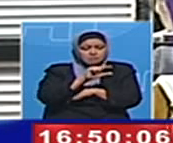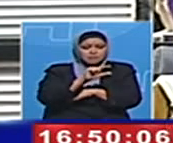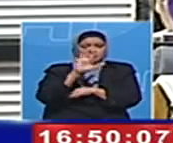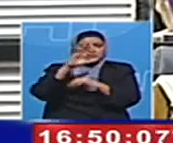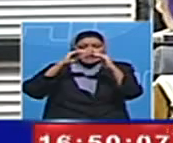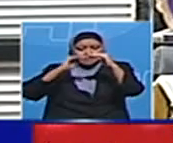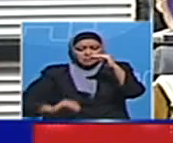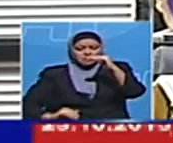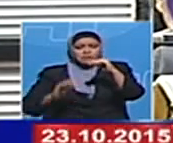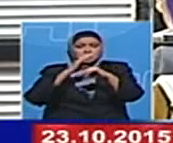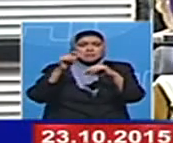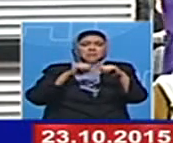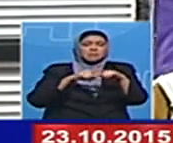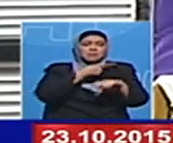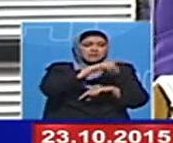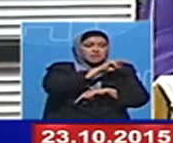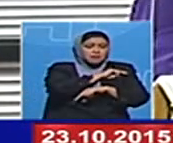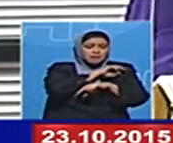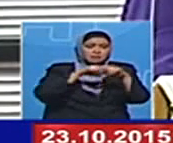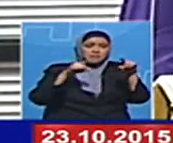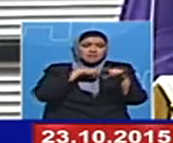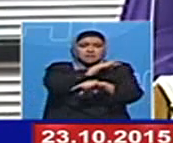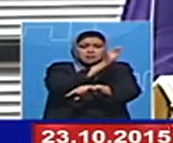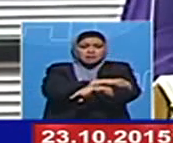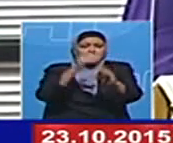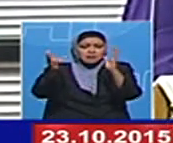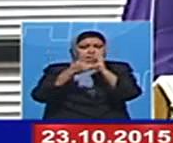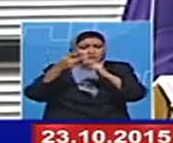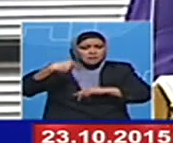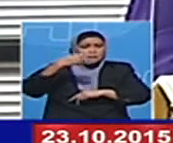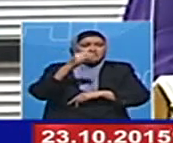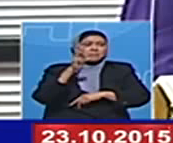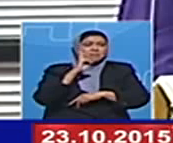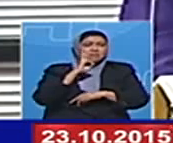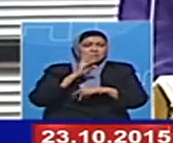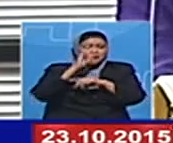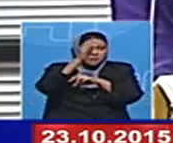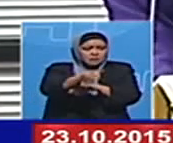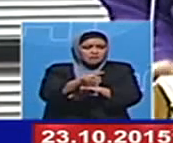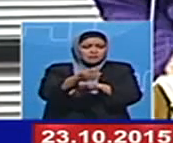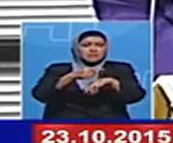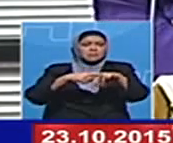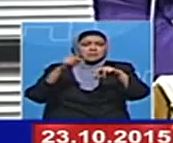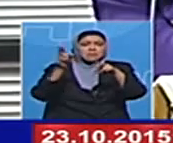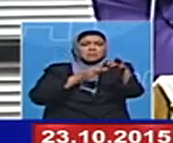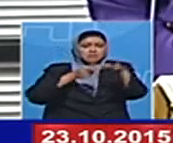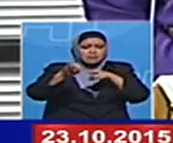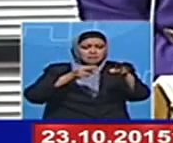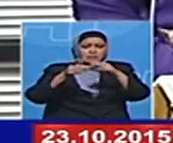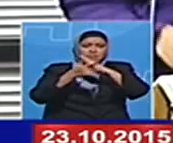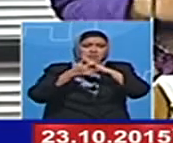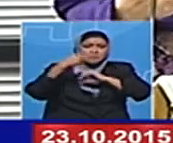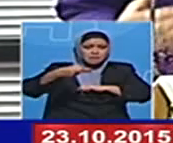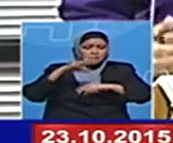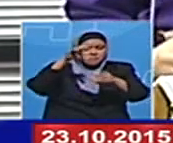tenaga teknologi hijau dan air akan melaksanakan pelbagai usaha teknologi hijau termasuk penyediaan bekalan air